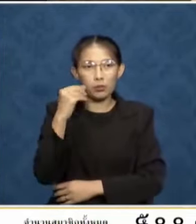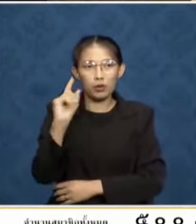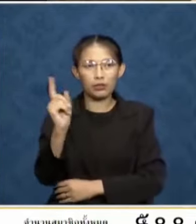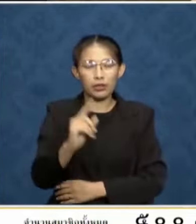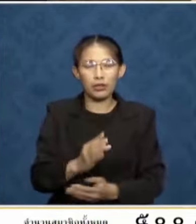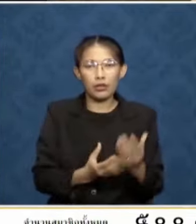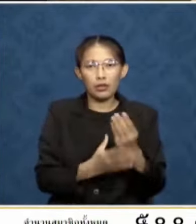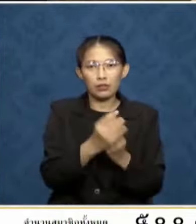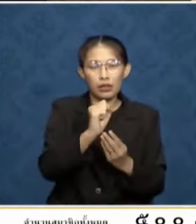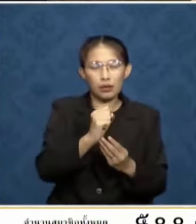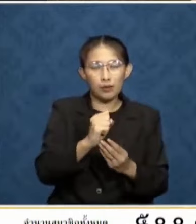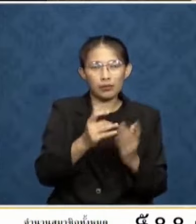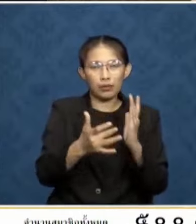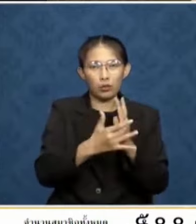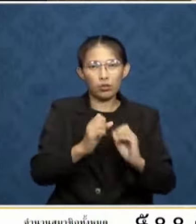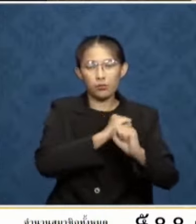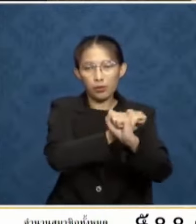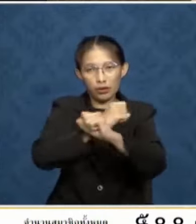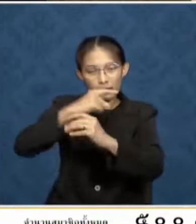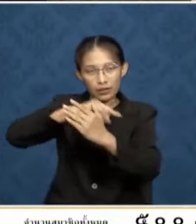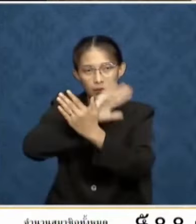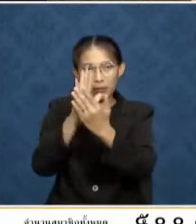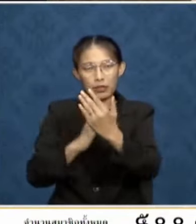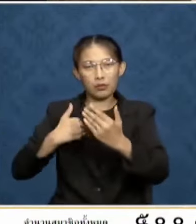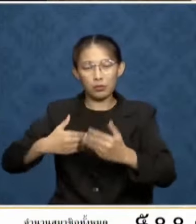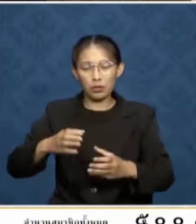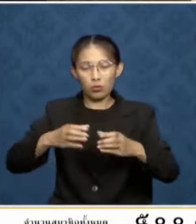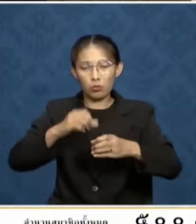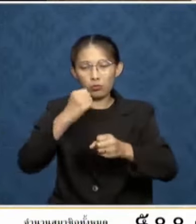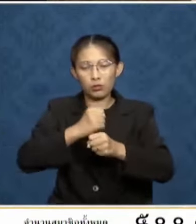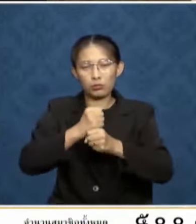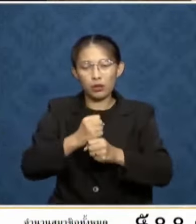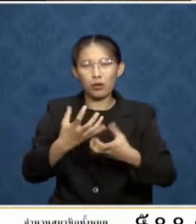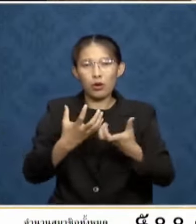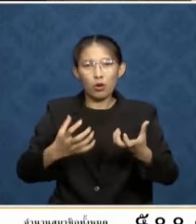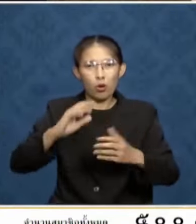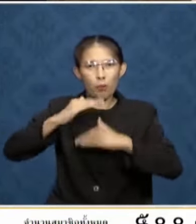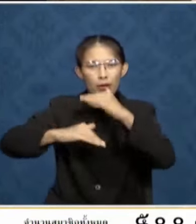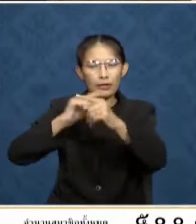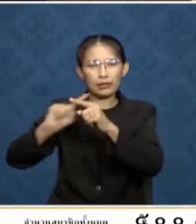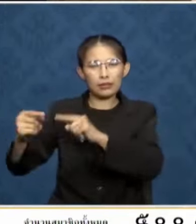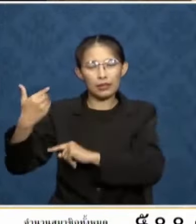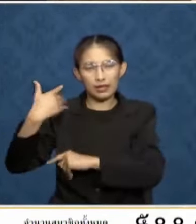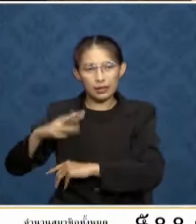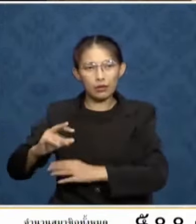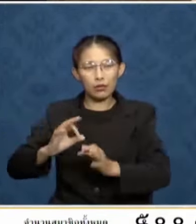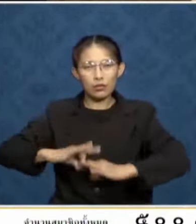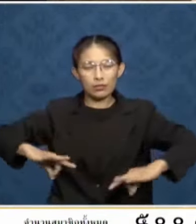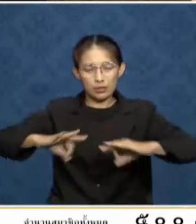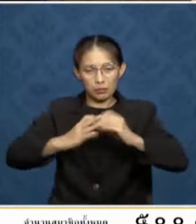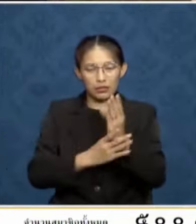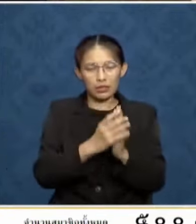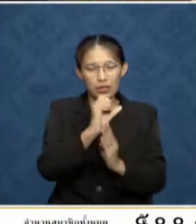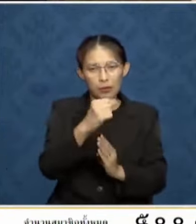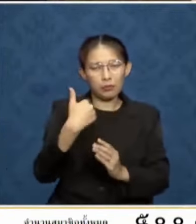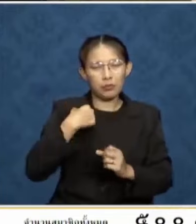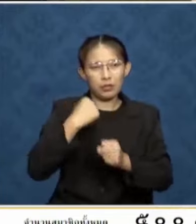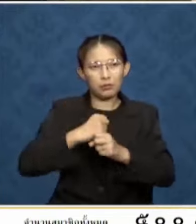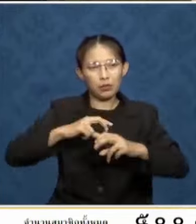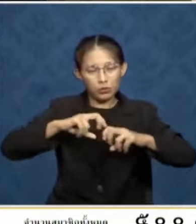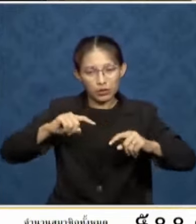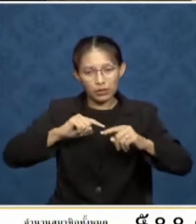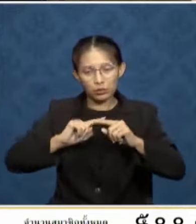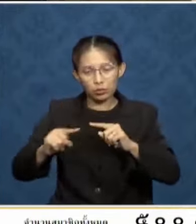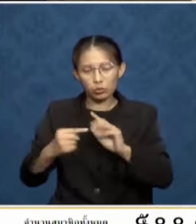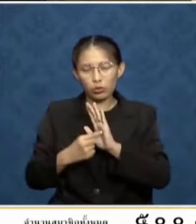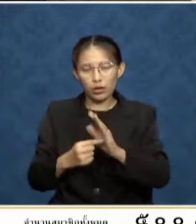บน Kommentar virtues ป้กประเทศเมอเรามีหน่วยงานนี้ททำหนาที่ใการวจัยแลพัฒนาทยโปกรณแล้วซึทางสถาบันเองกสามารถทำงานวจัย เช่นอว